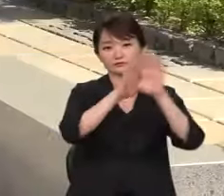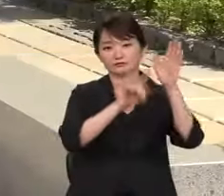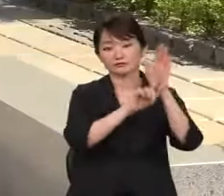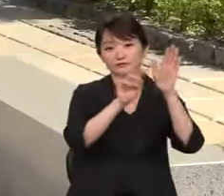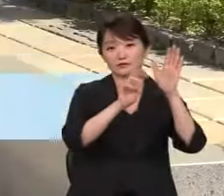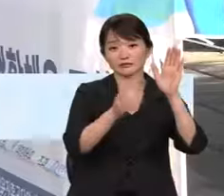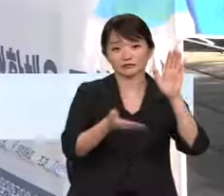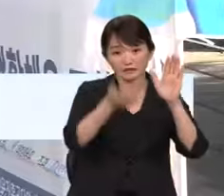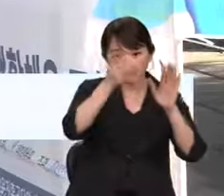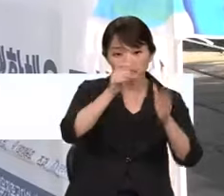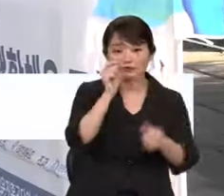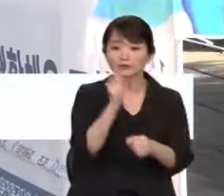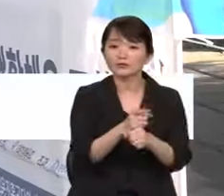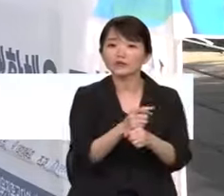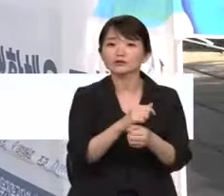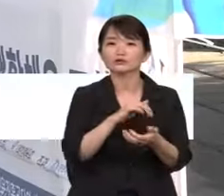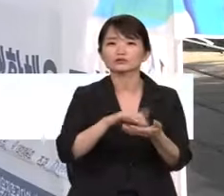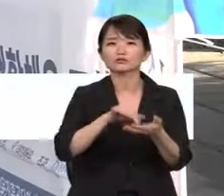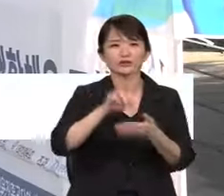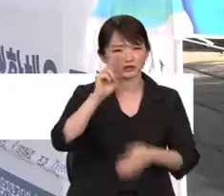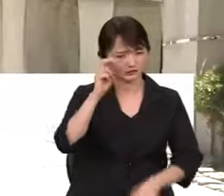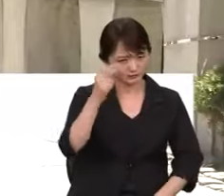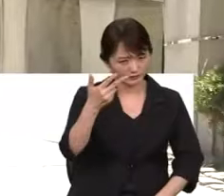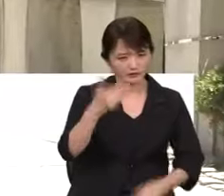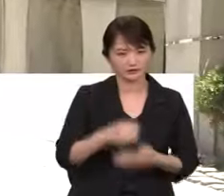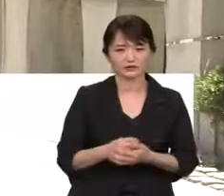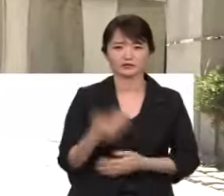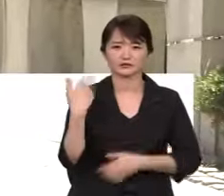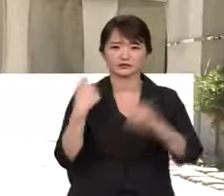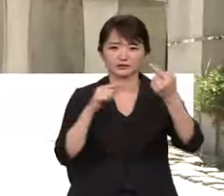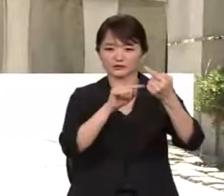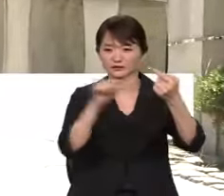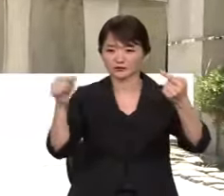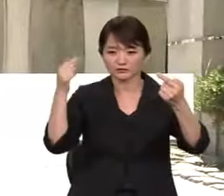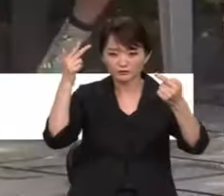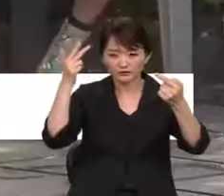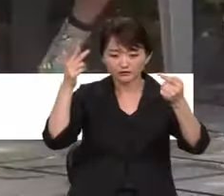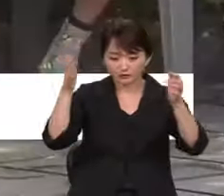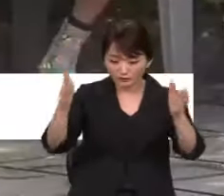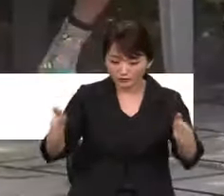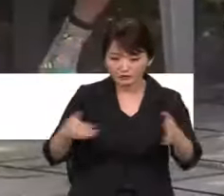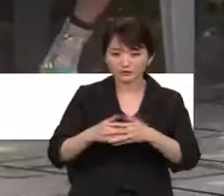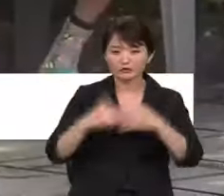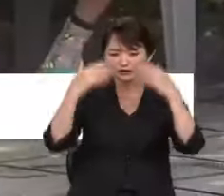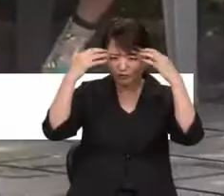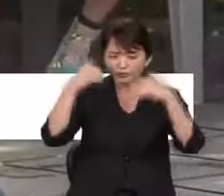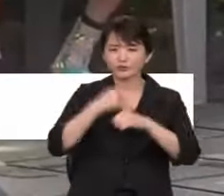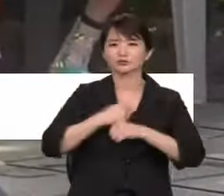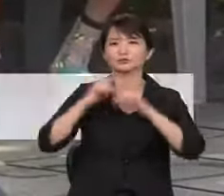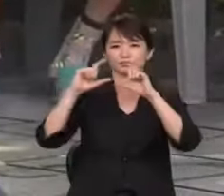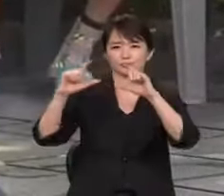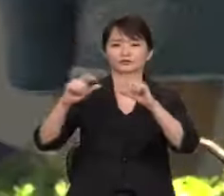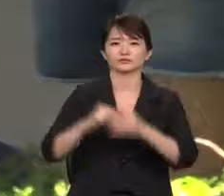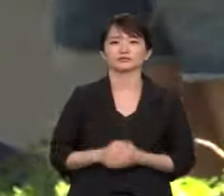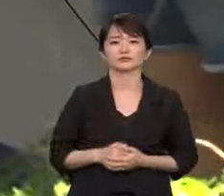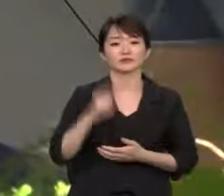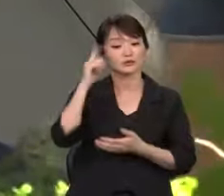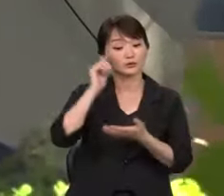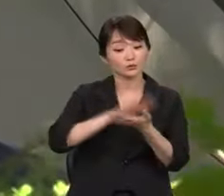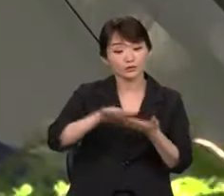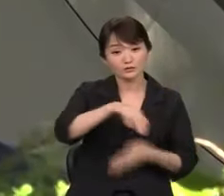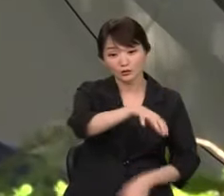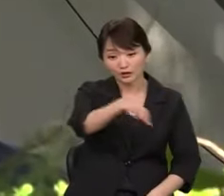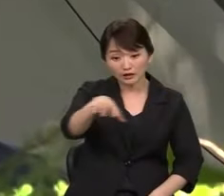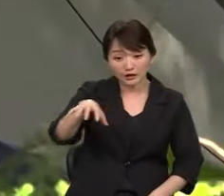30도를 넘은 날이 벌써 27일입니다. 지난 1일부터 일주일 동안 폭염주의보도 내려졌습니다. 시원했던 곳인